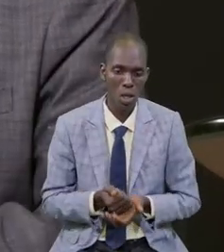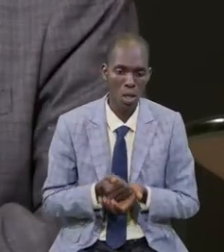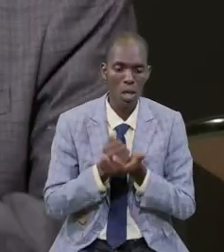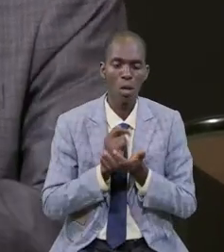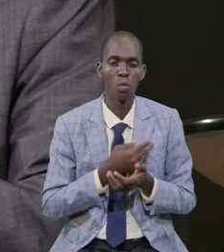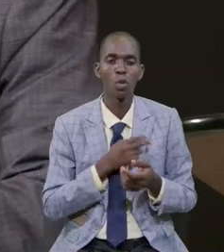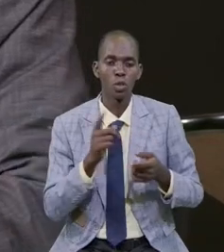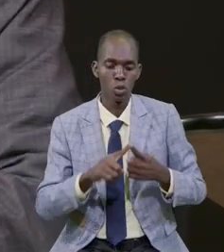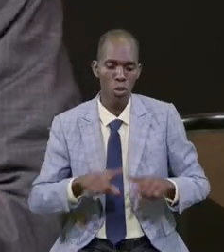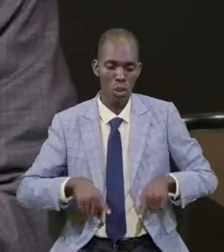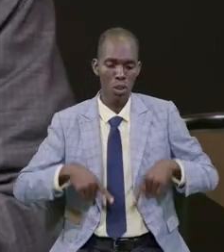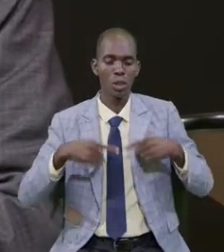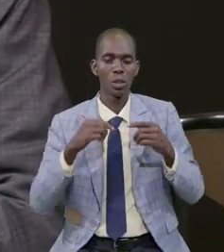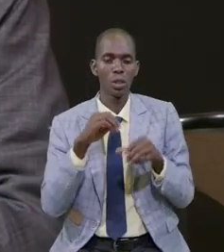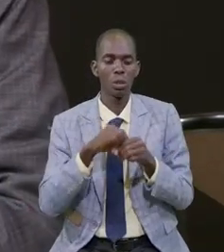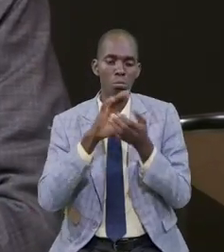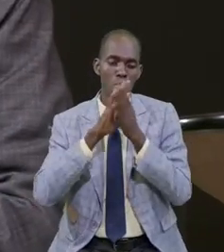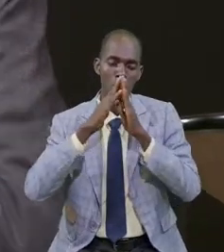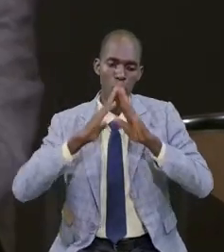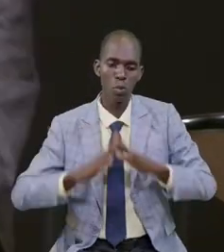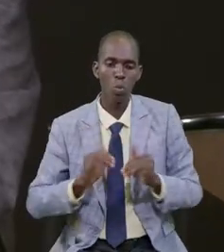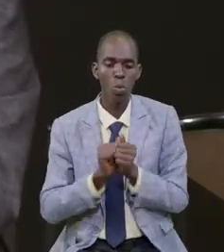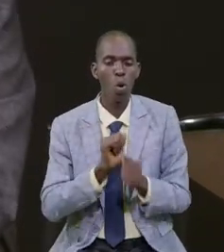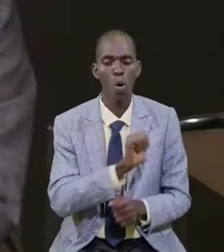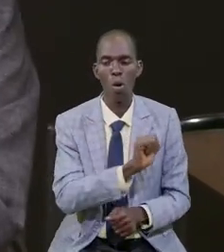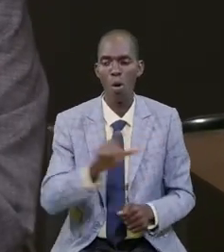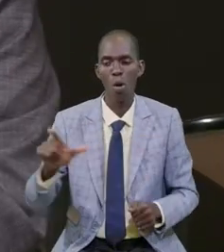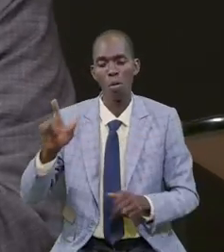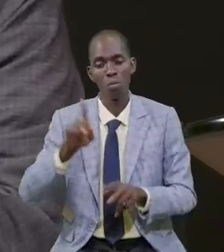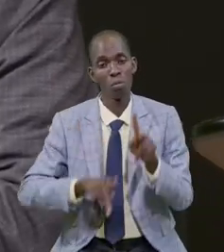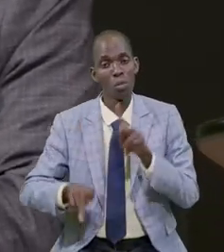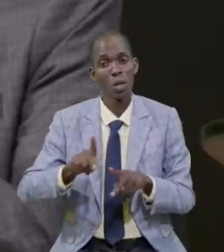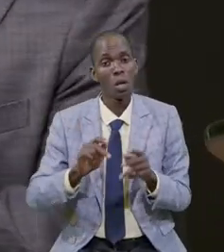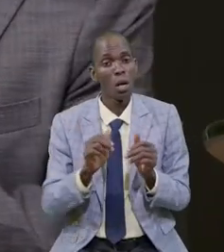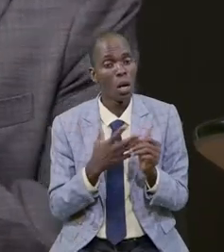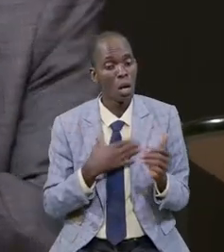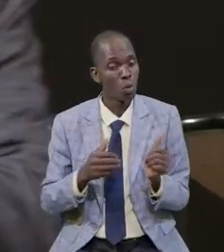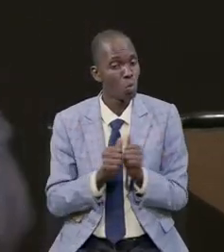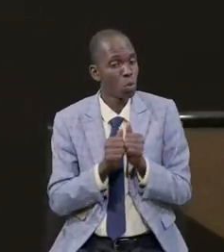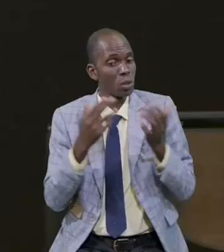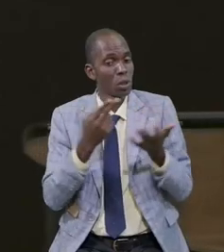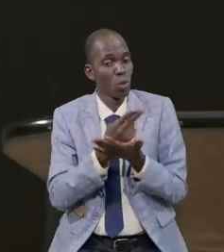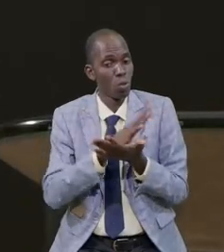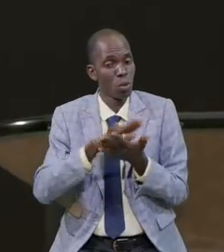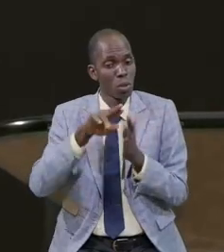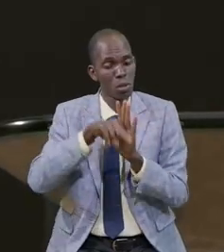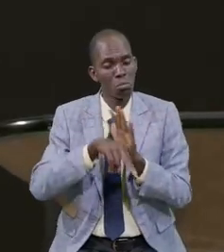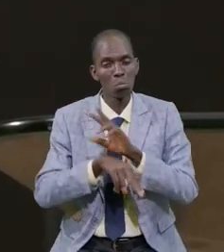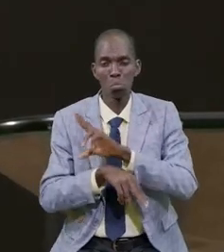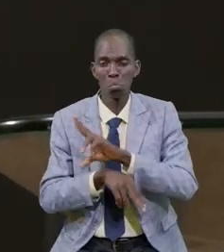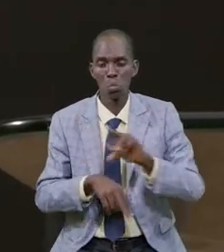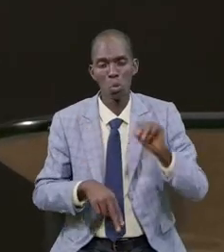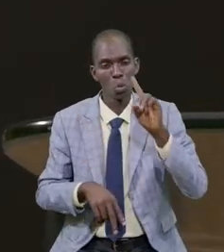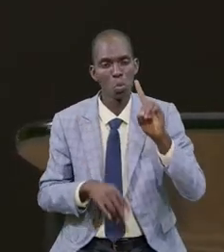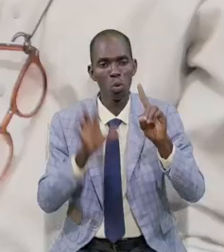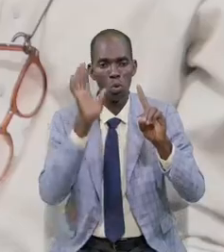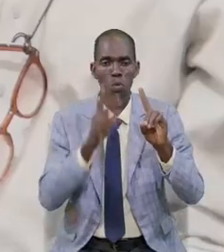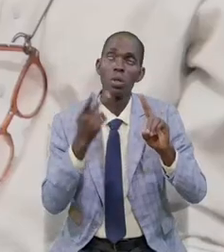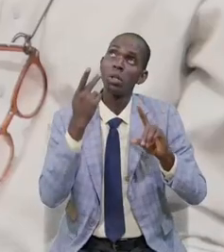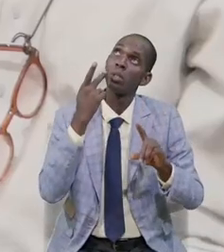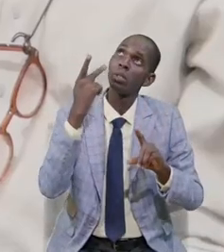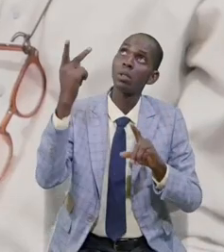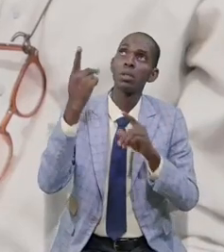rechercher la paix avec tous et la sanctification sans laquelle personne ne verra le